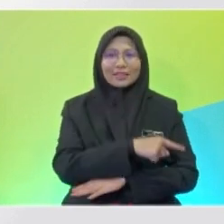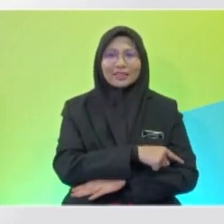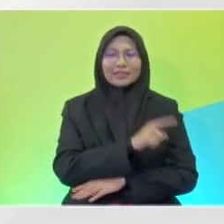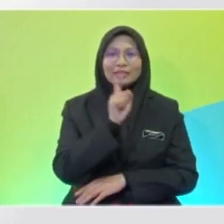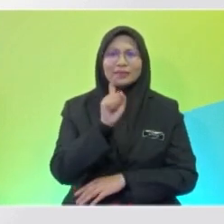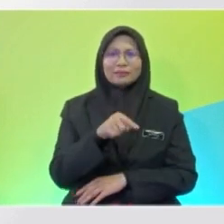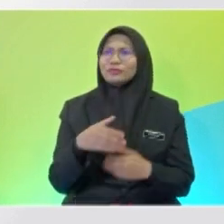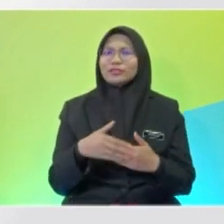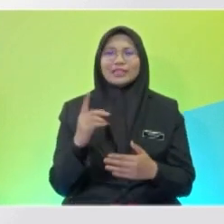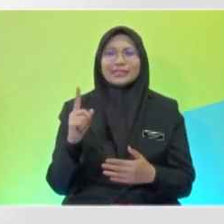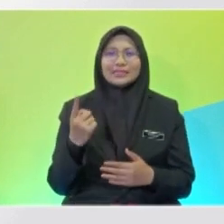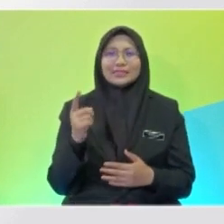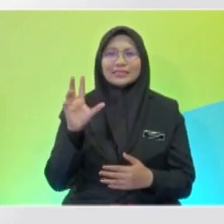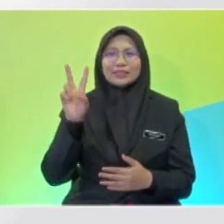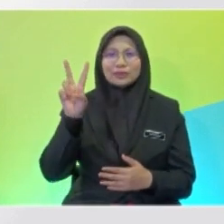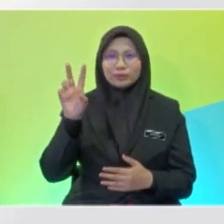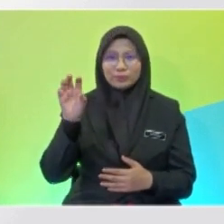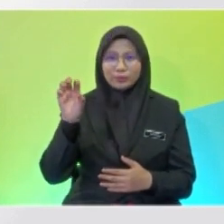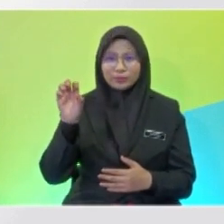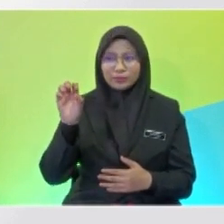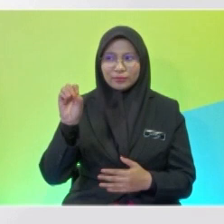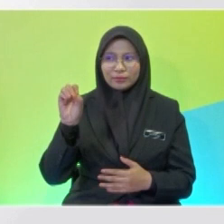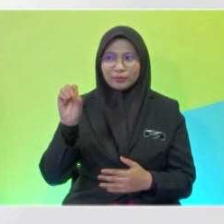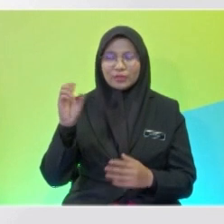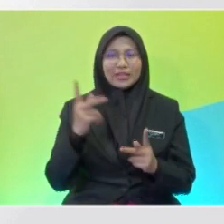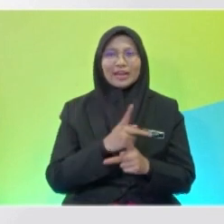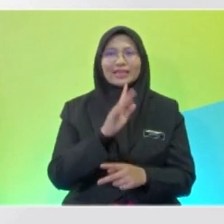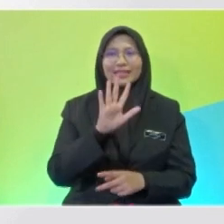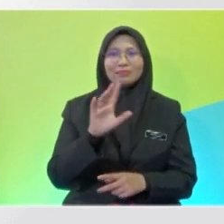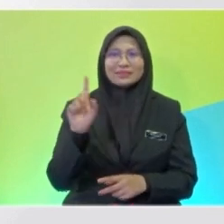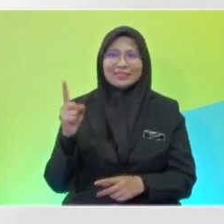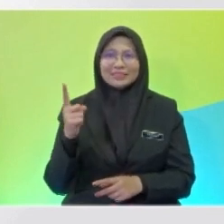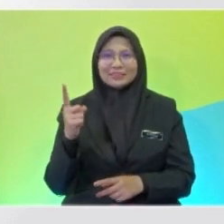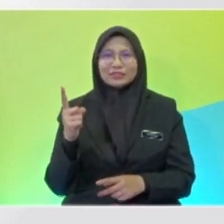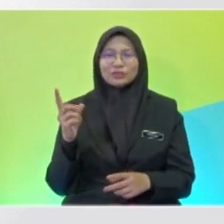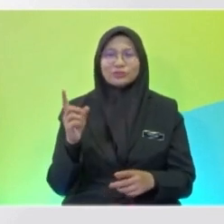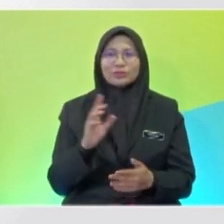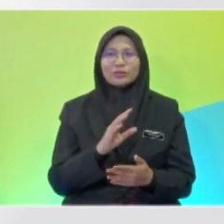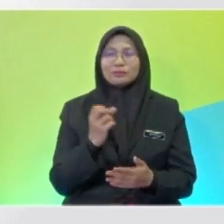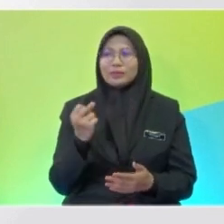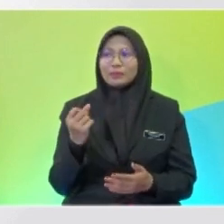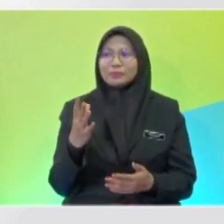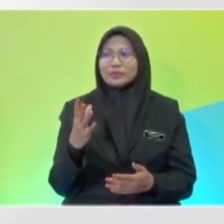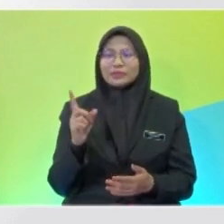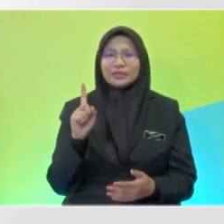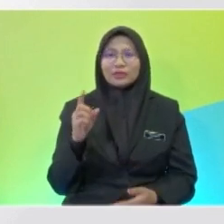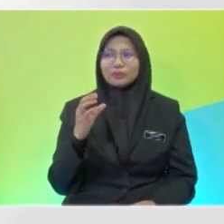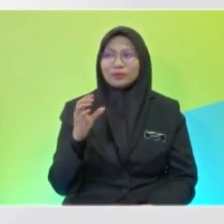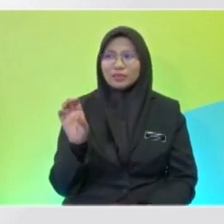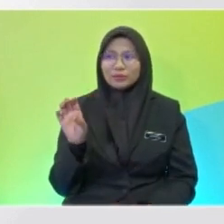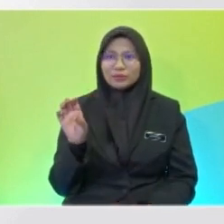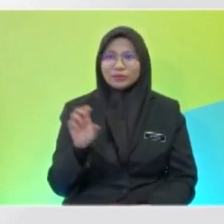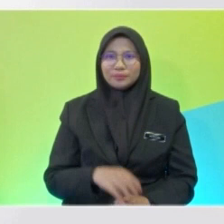perlu darah dengan lima untuk warga emas dan jumlahnya ialah 100 Ringgit sebenarnya ditanyakan Oke sekiranya